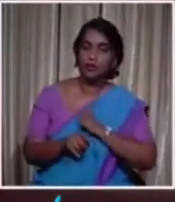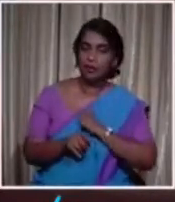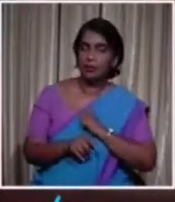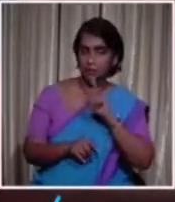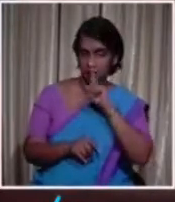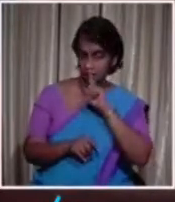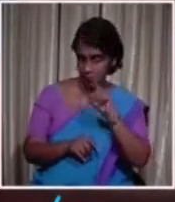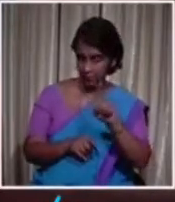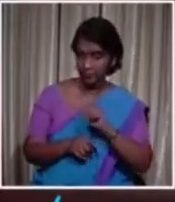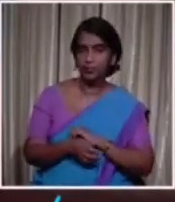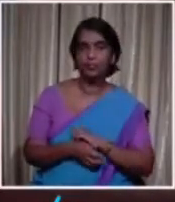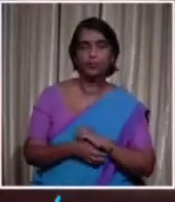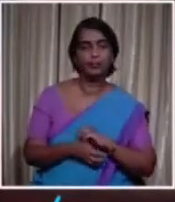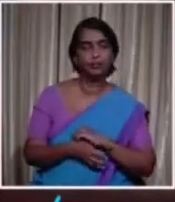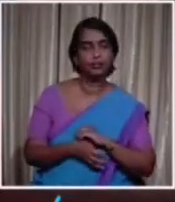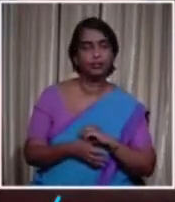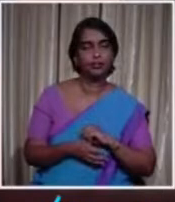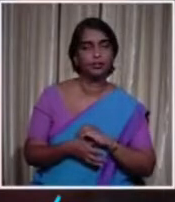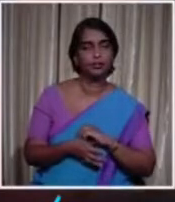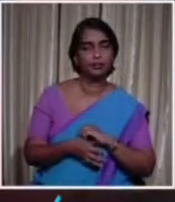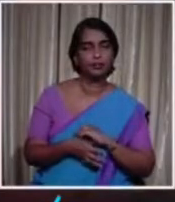කියන්න